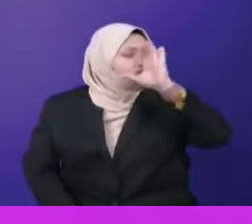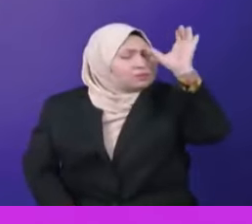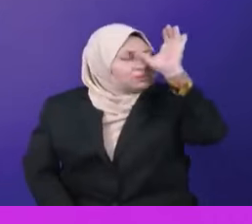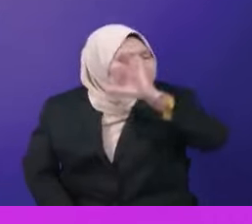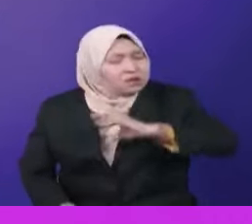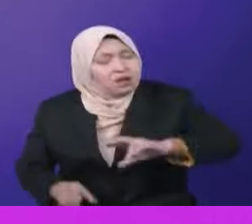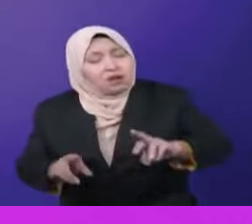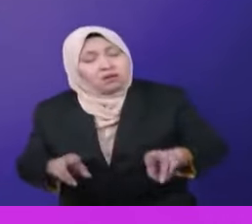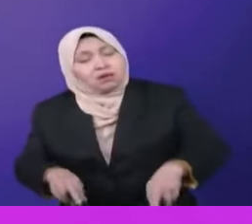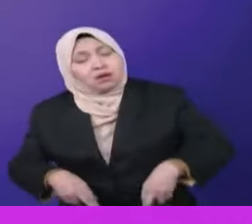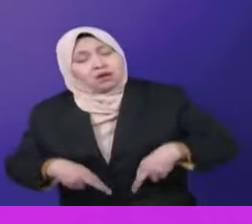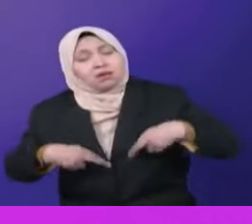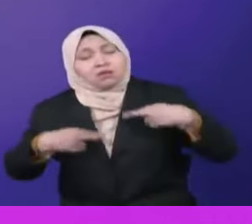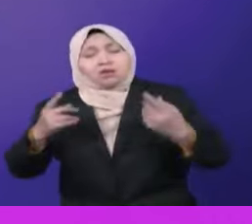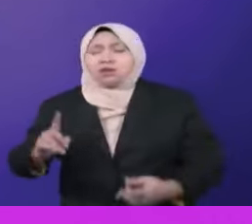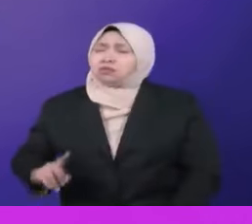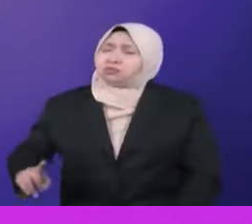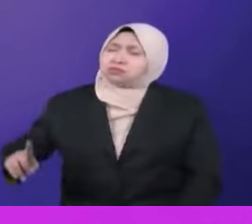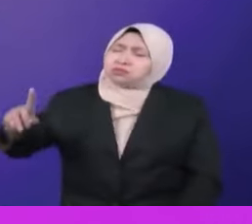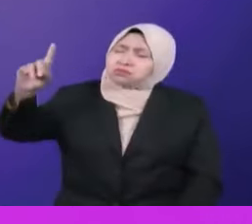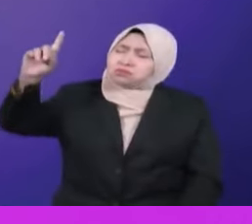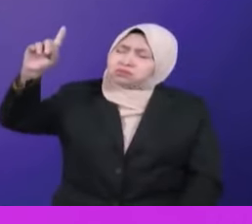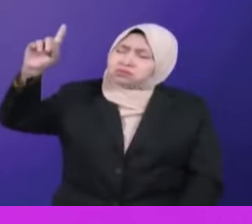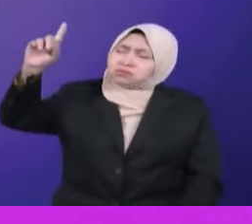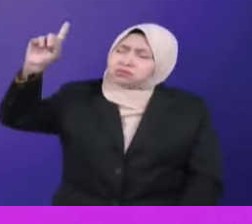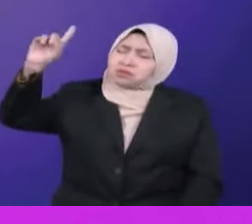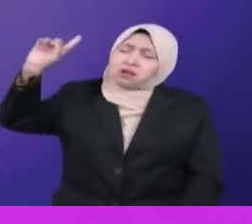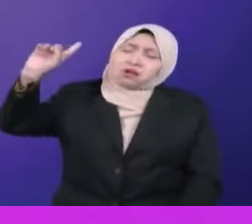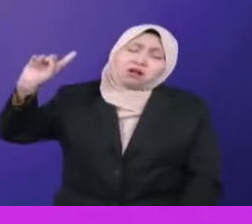يشري نفسه ابتغاء